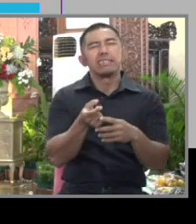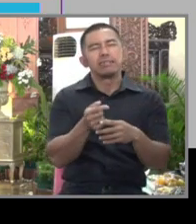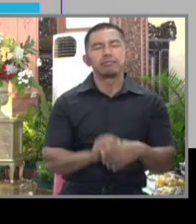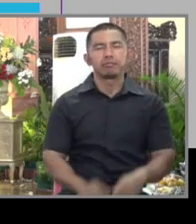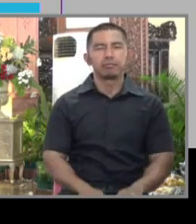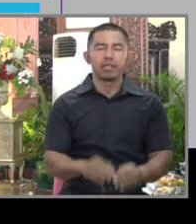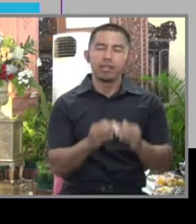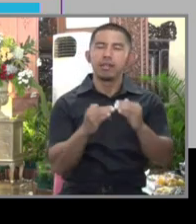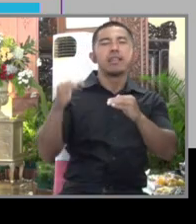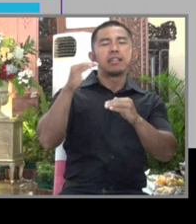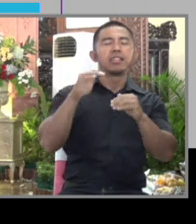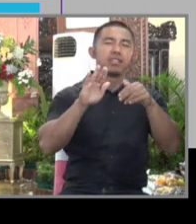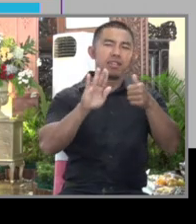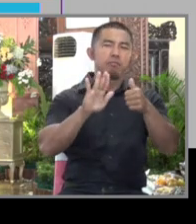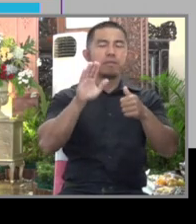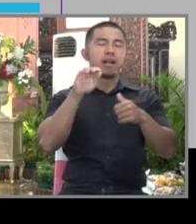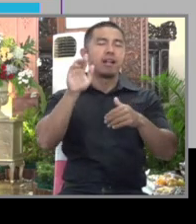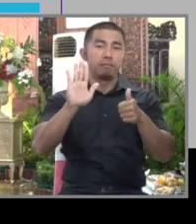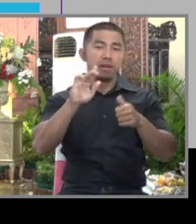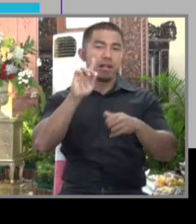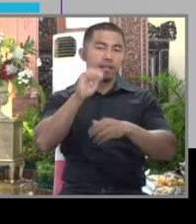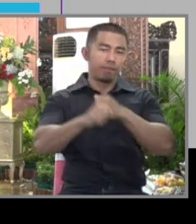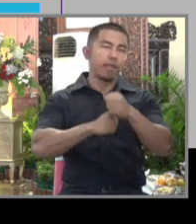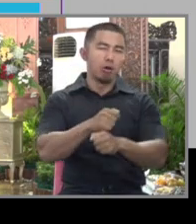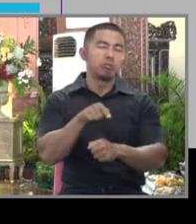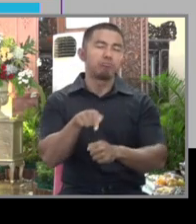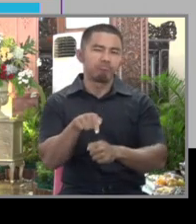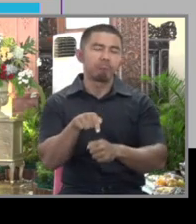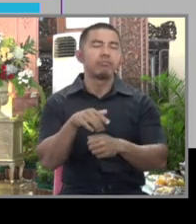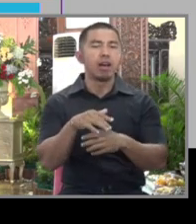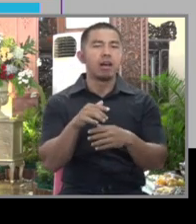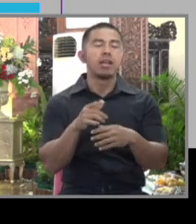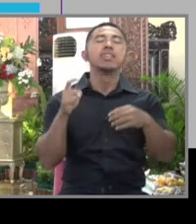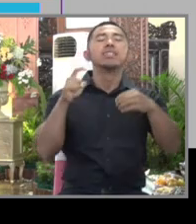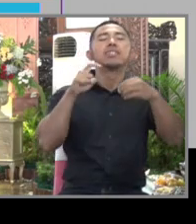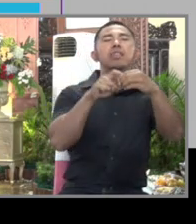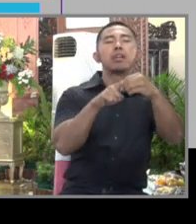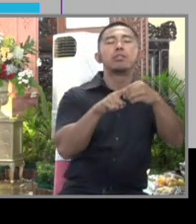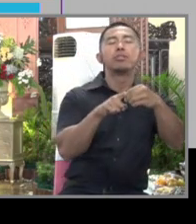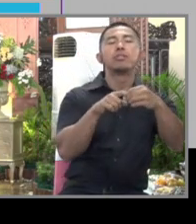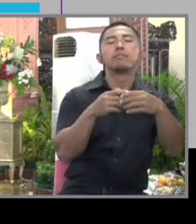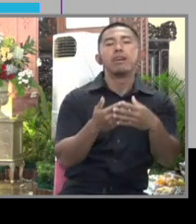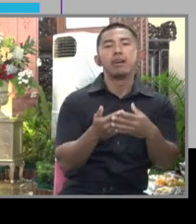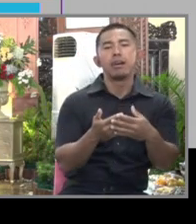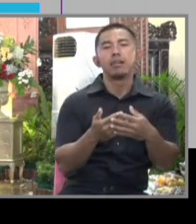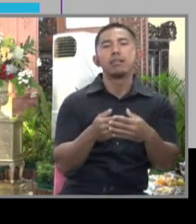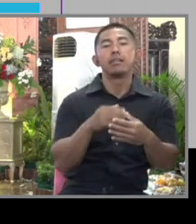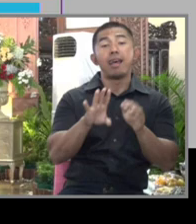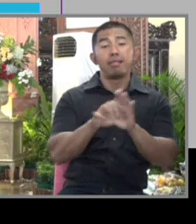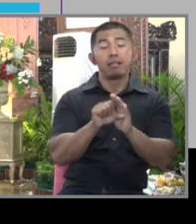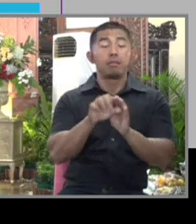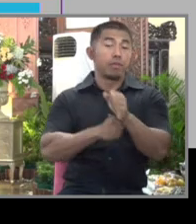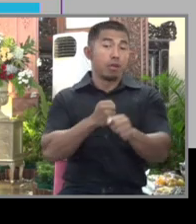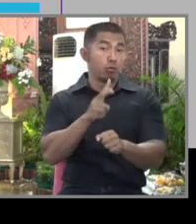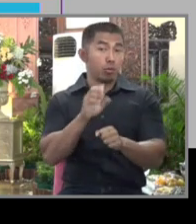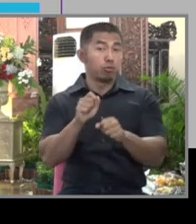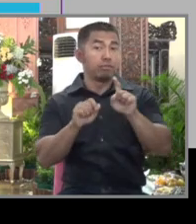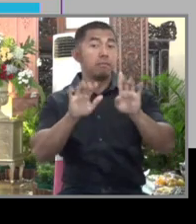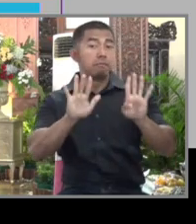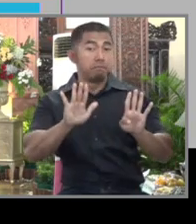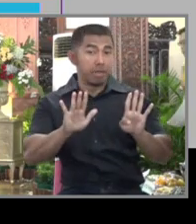atas 65 tahun. Sementara itu angka ketergantungan di Kabupaten Jepara pada tahun 2019